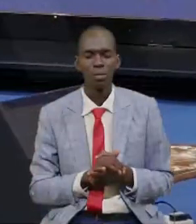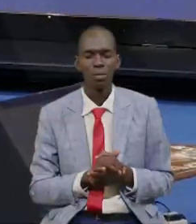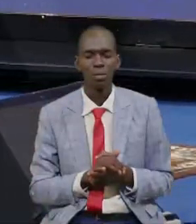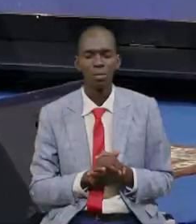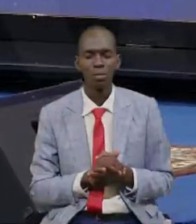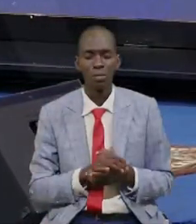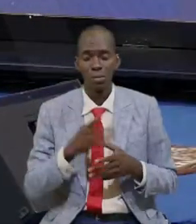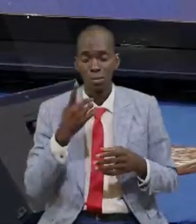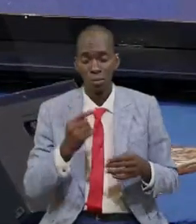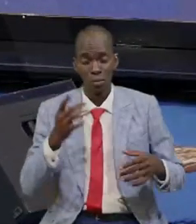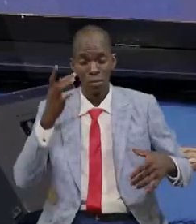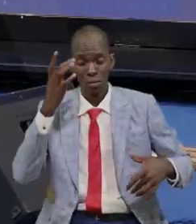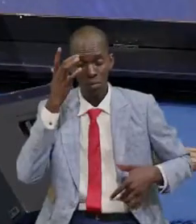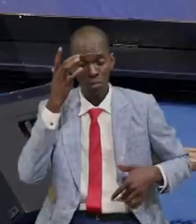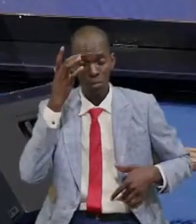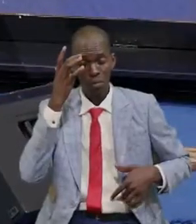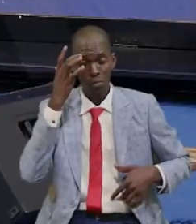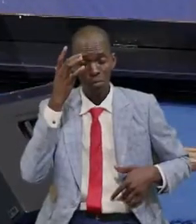Les maladies,